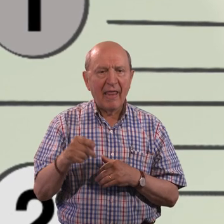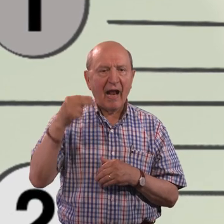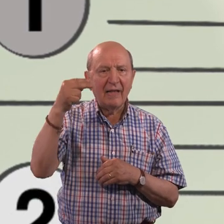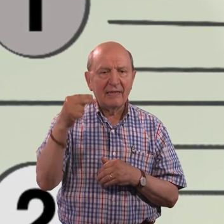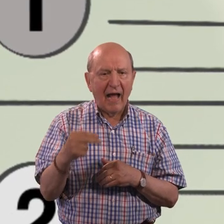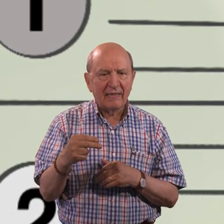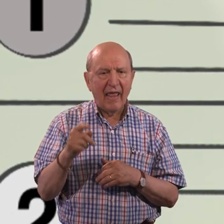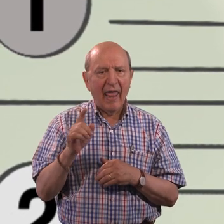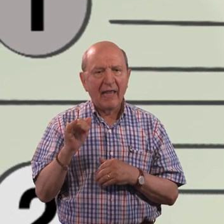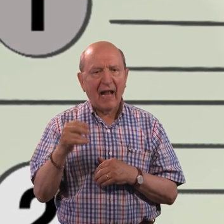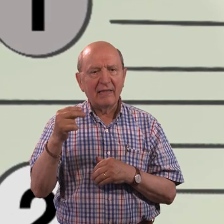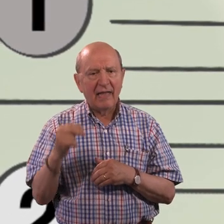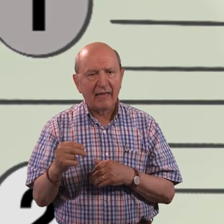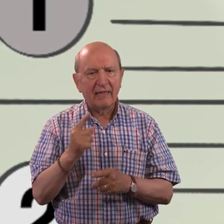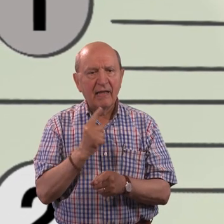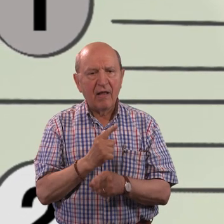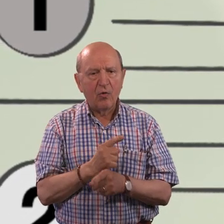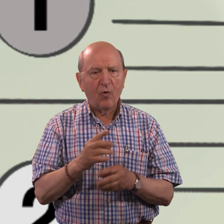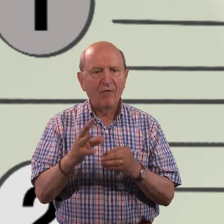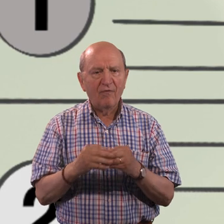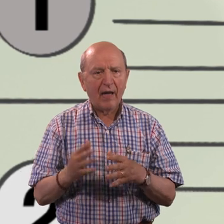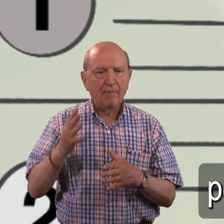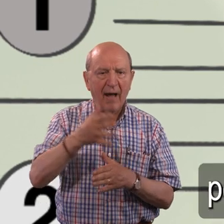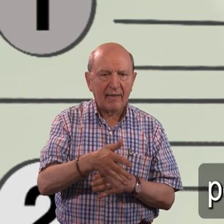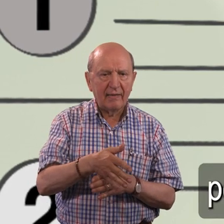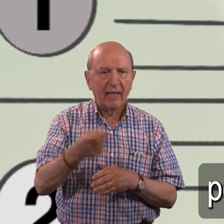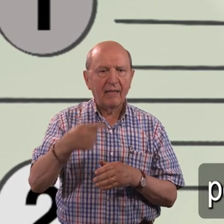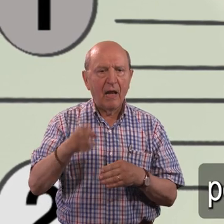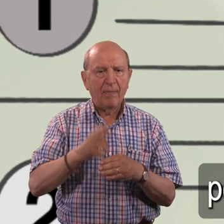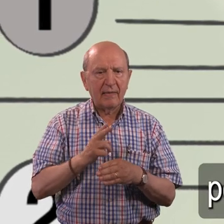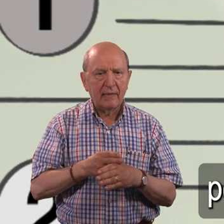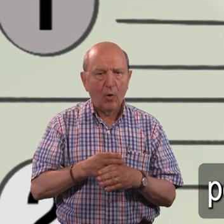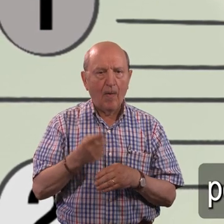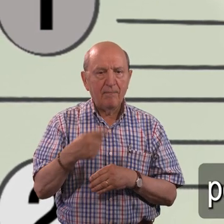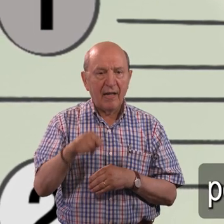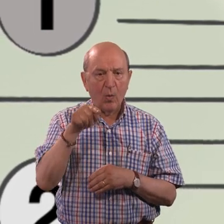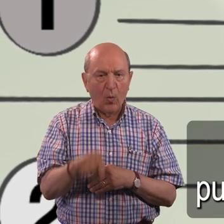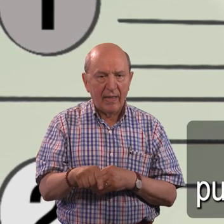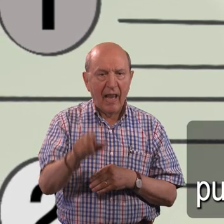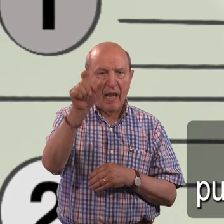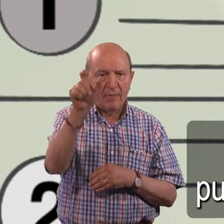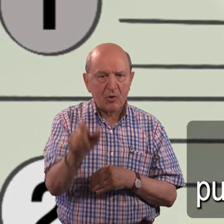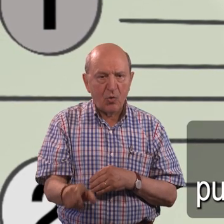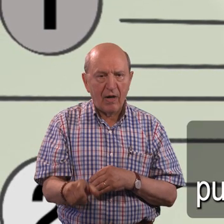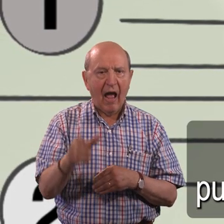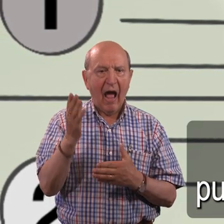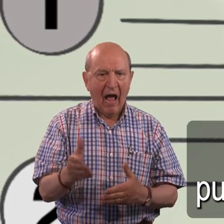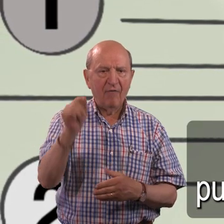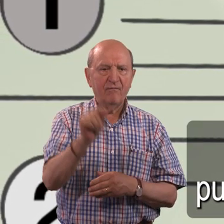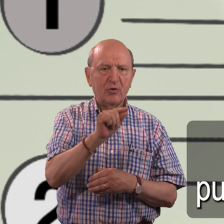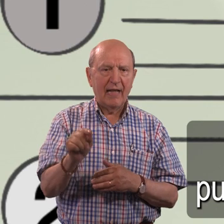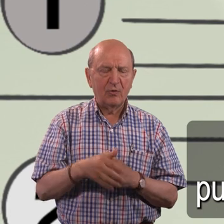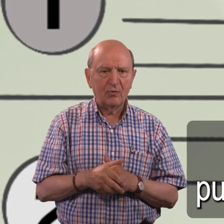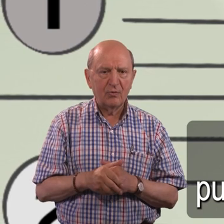le candidate e candidati devono far parte del partito per cui il signor Rossi ha votato quindi signor Rossi